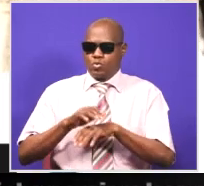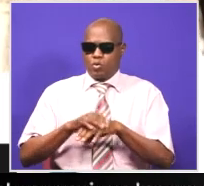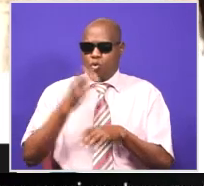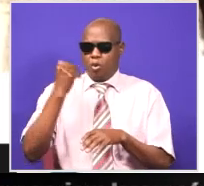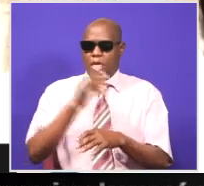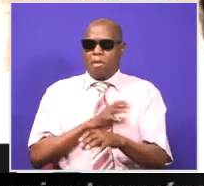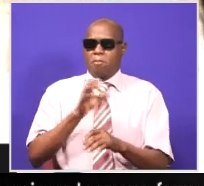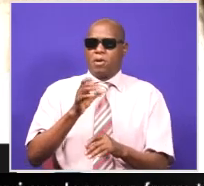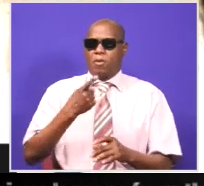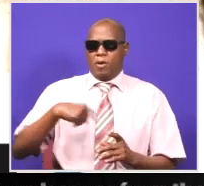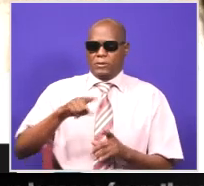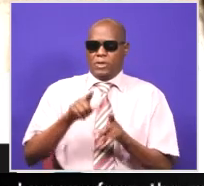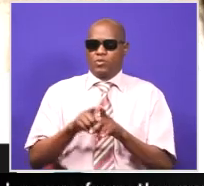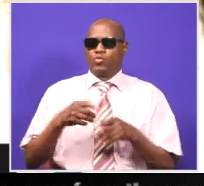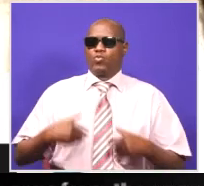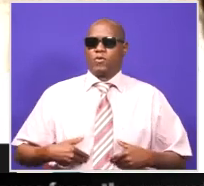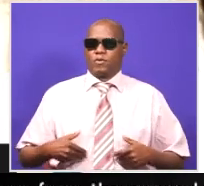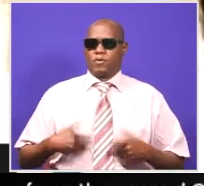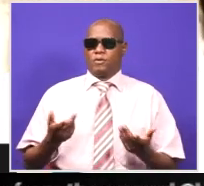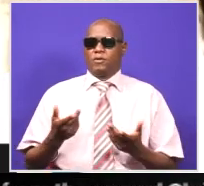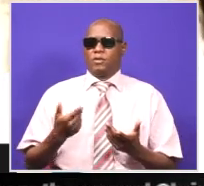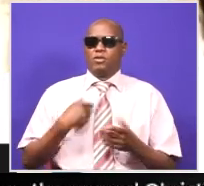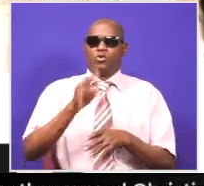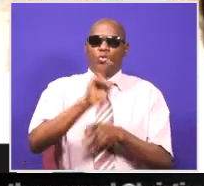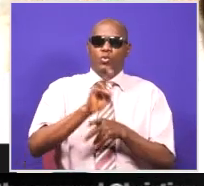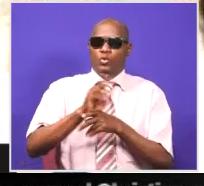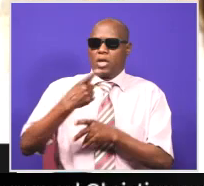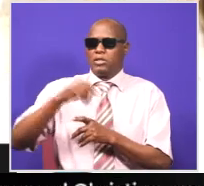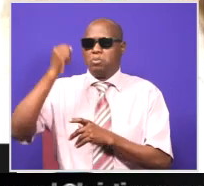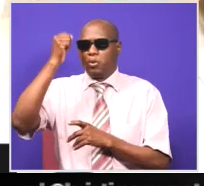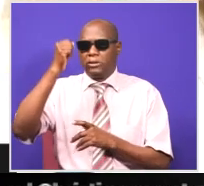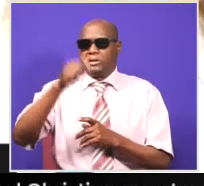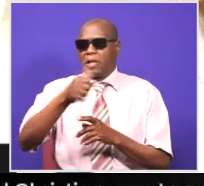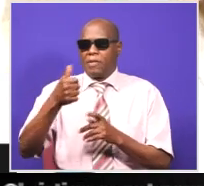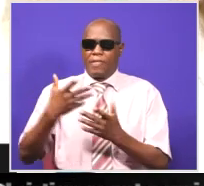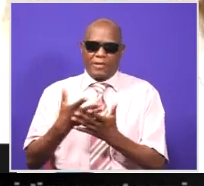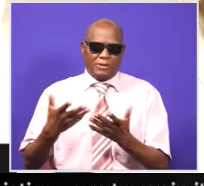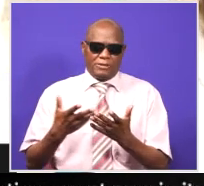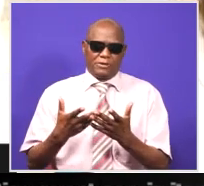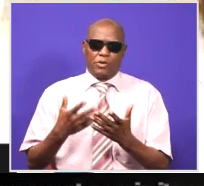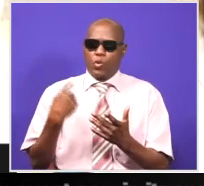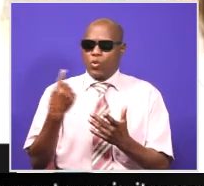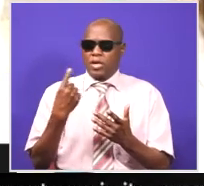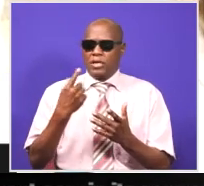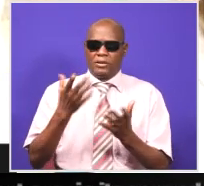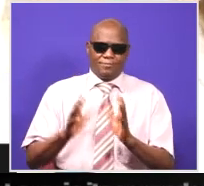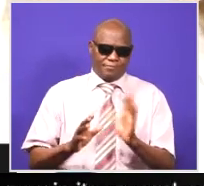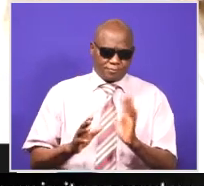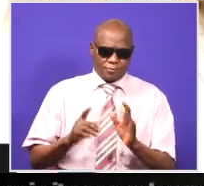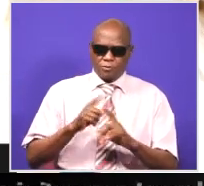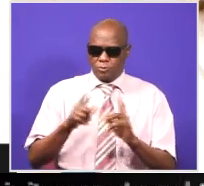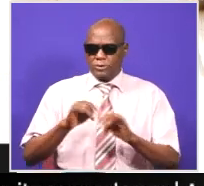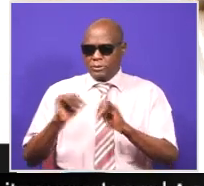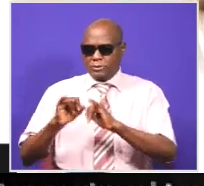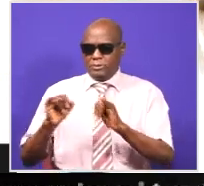empower sisi kama youth. As much as tusitumike tu kwa politics na vitu zingine, tutumike tu kwa, tunaweza tumika kwa kusafisha